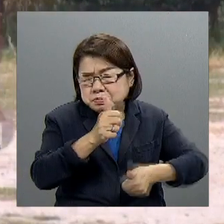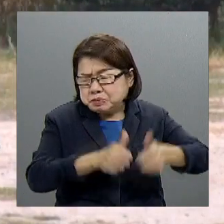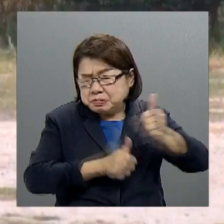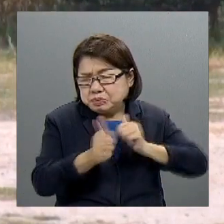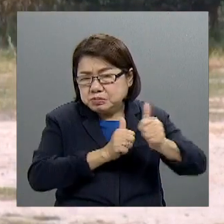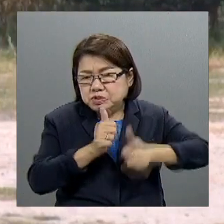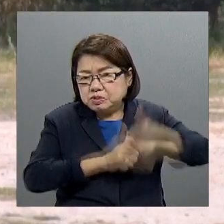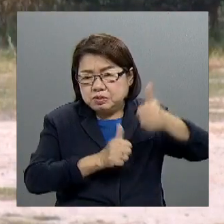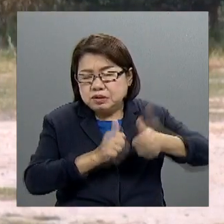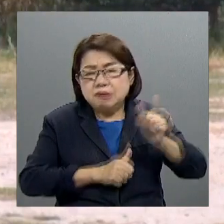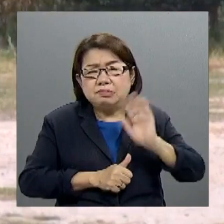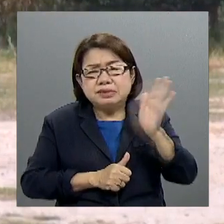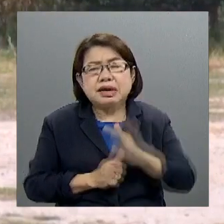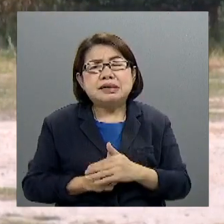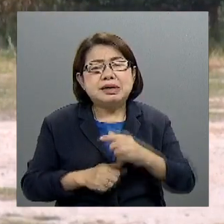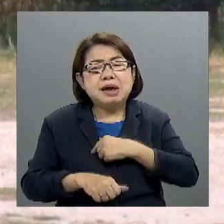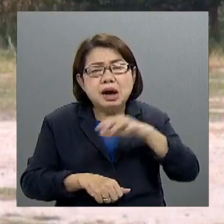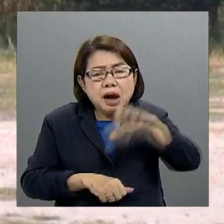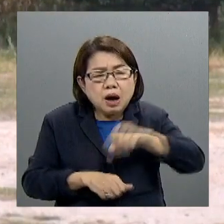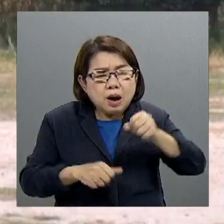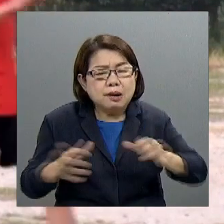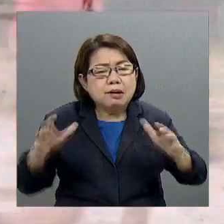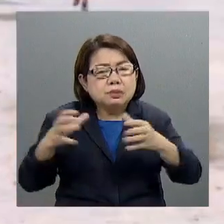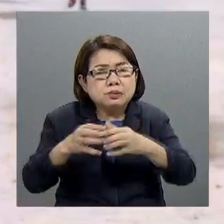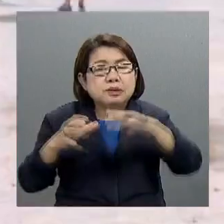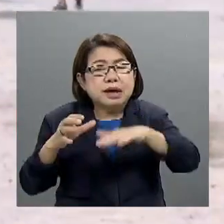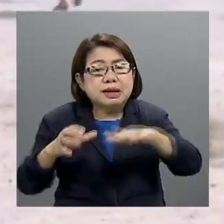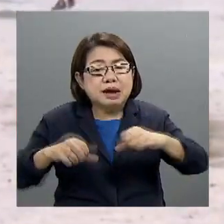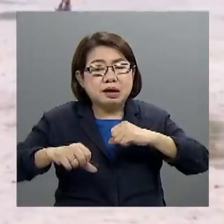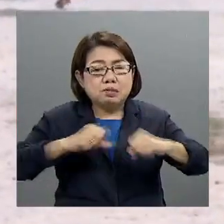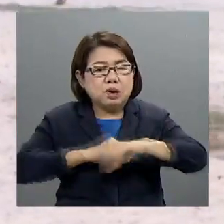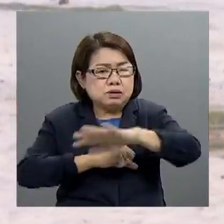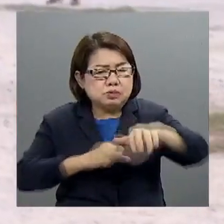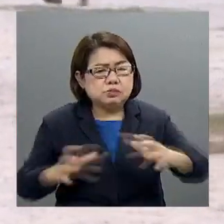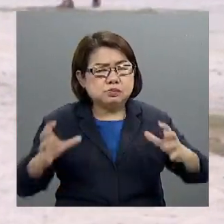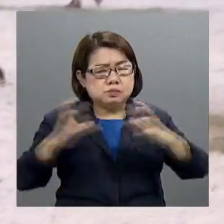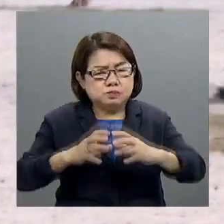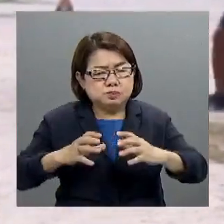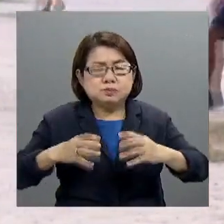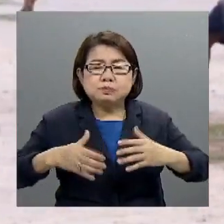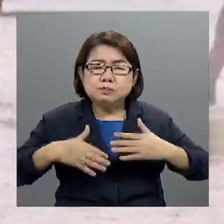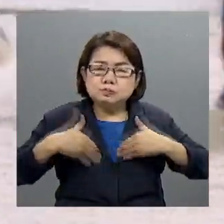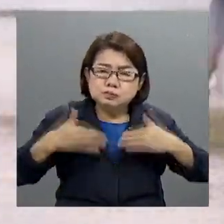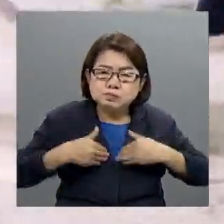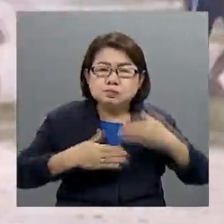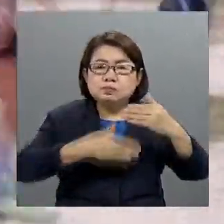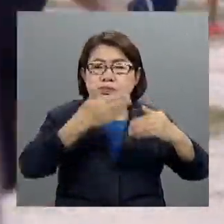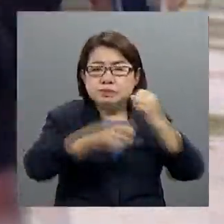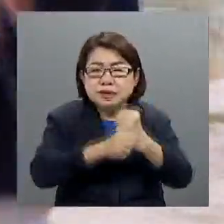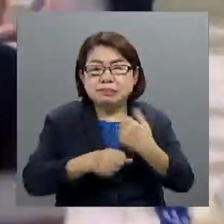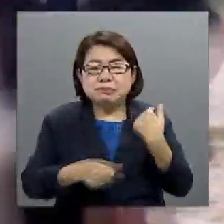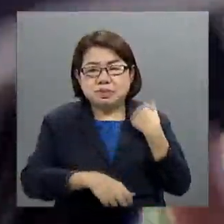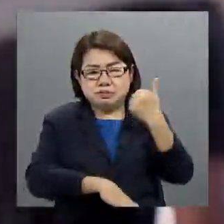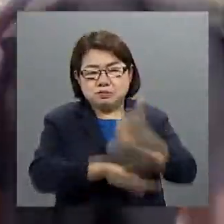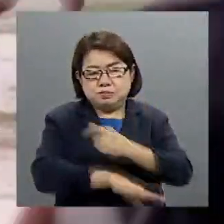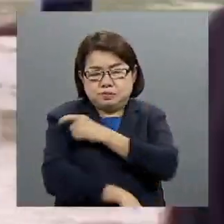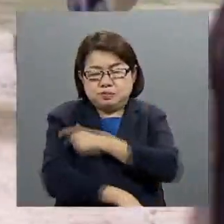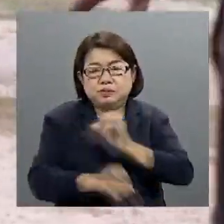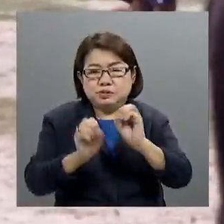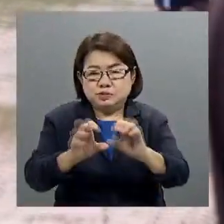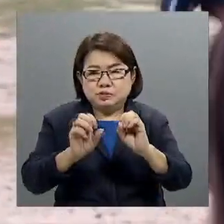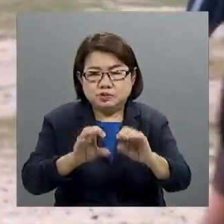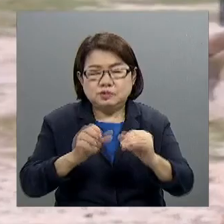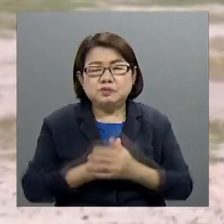เอาเด็กๆและวัยรุ่นในหมู่บ้านให้ออกมาทำกิจกรรมสร้างสรรค์ร่วมกันโดยมีโค้ชสิงห์และทีมงานสตาฟซึ่งเป็นรุ่น